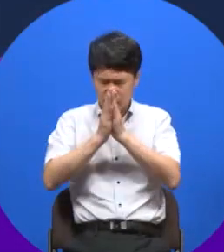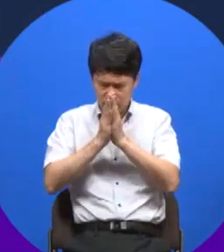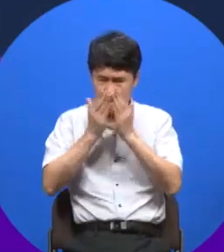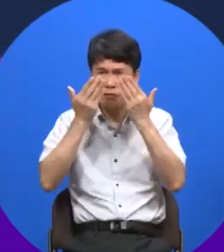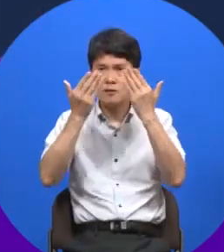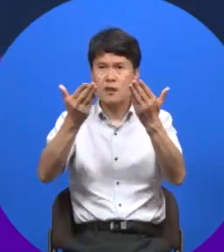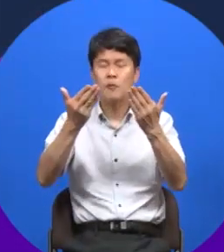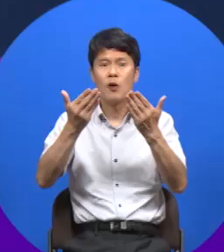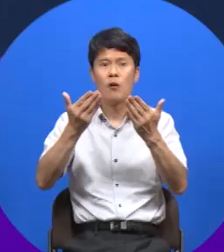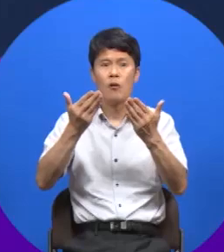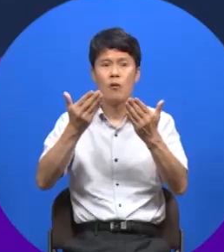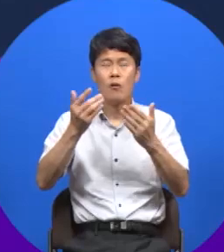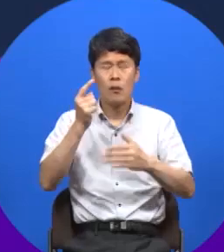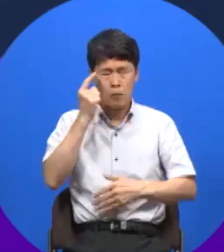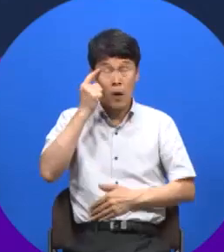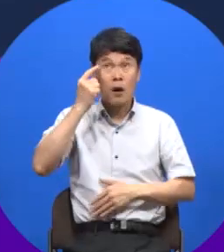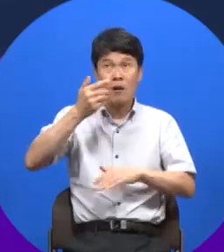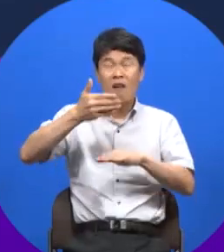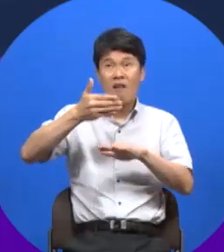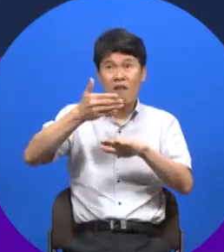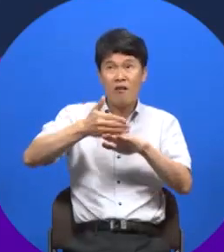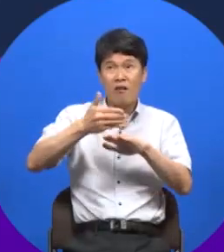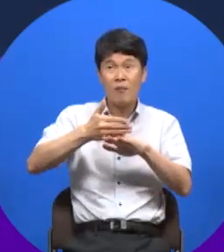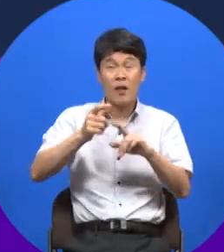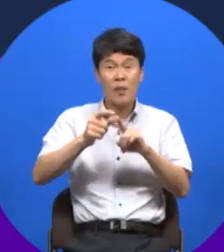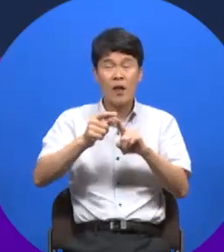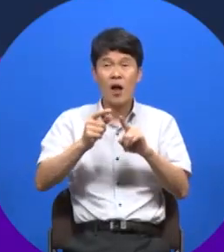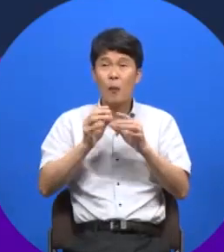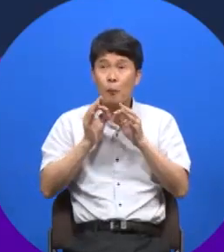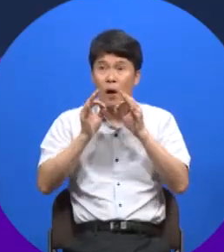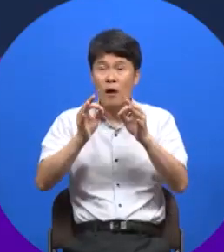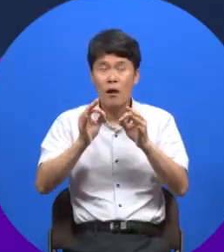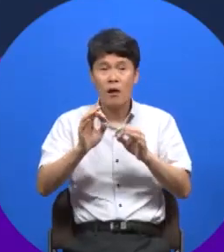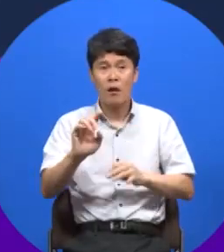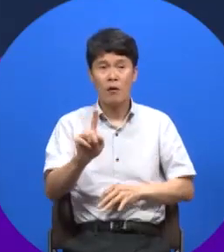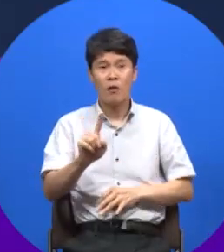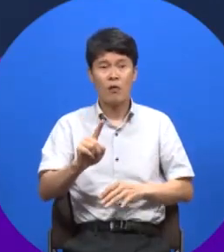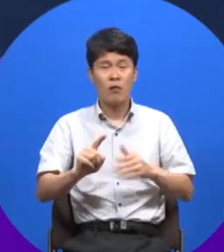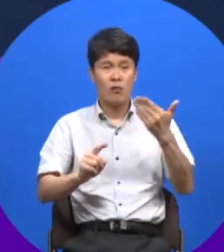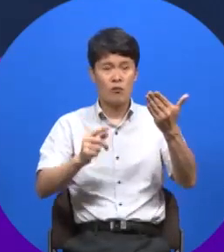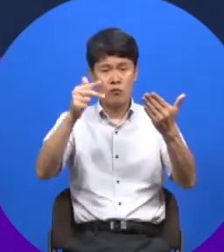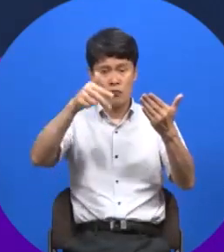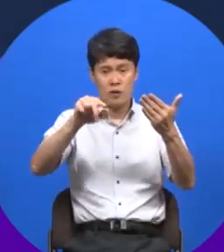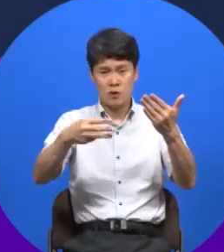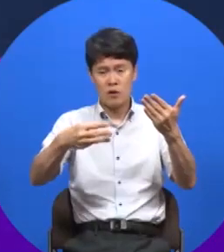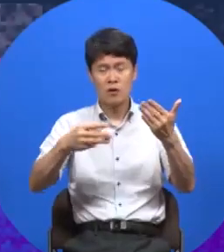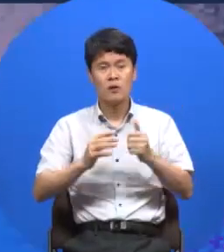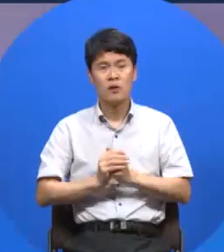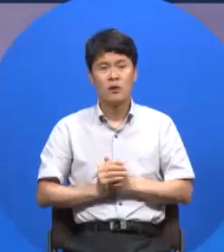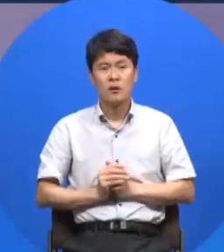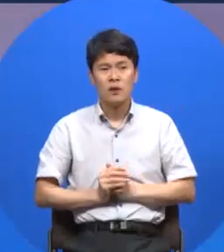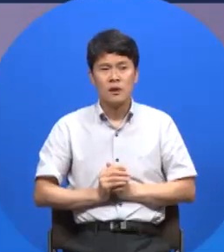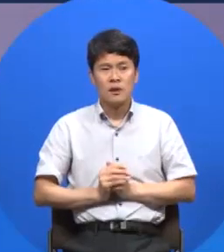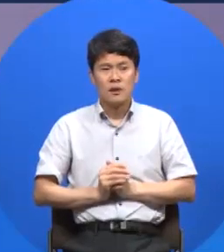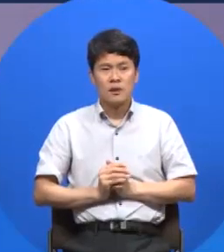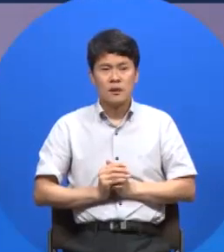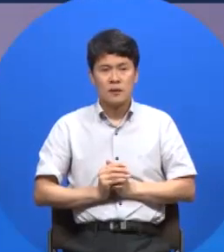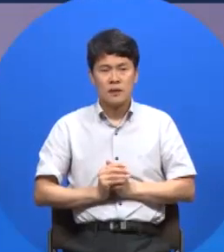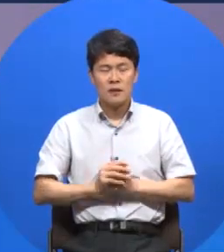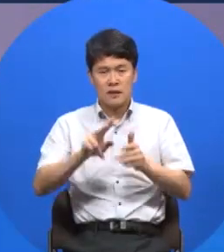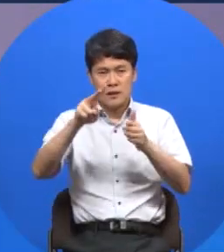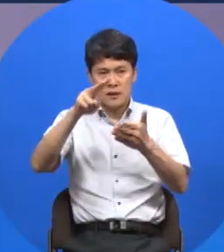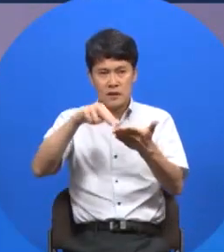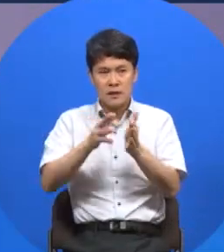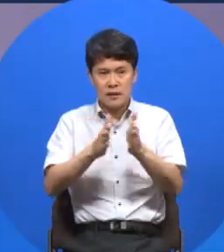드리면서 뜻밖의 감사라는 단어가 튀어나옵니다. 구절을 함께 보겠습니다. 본문의 구절 같이